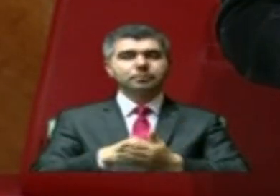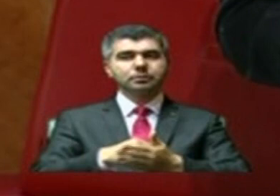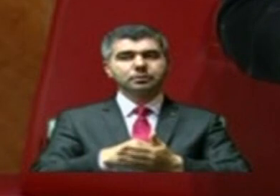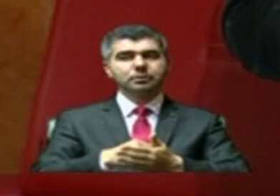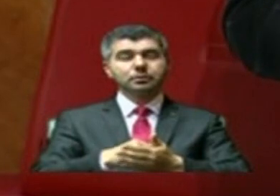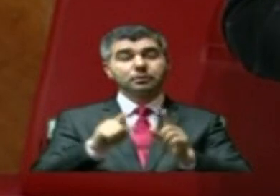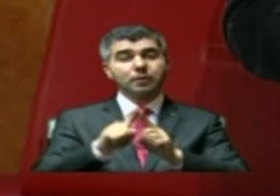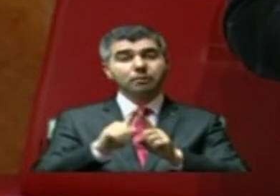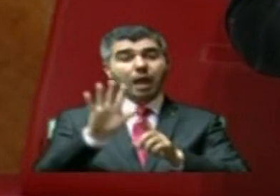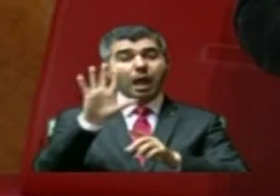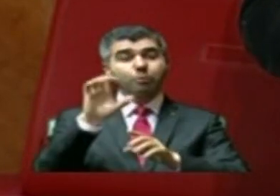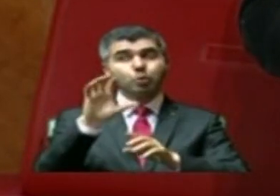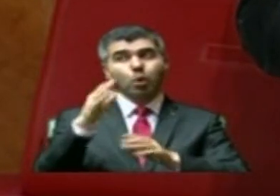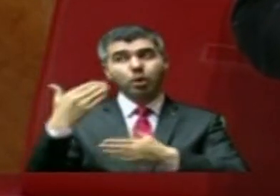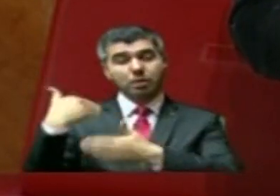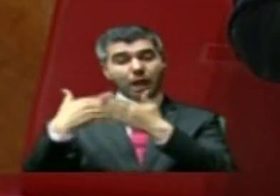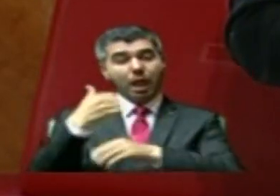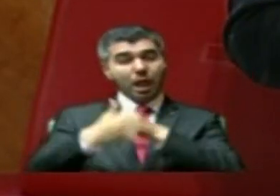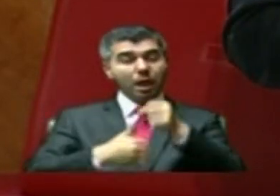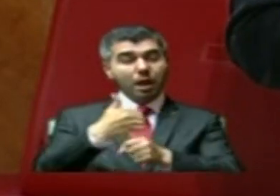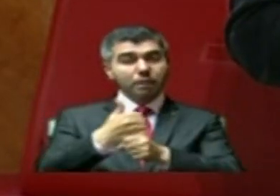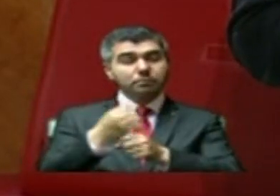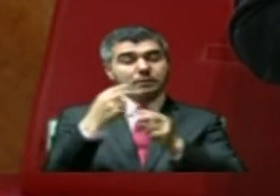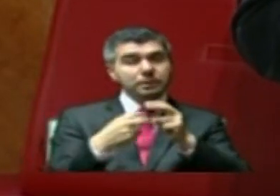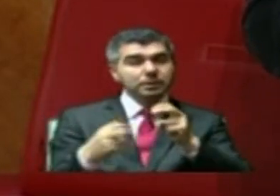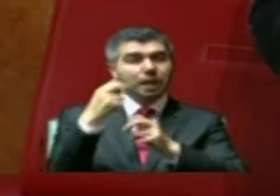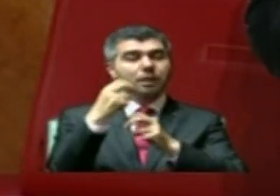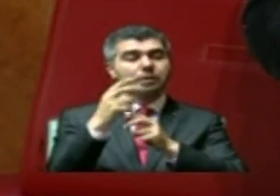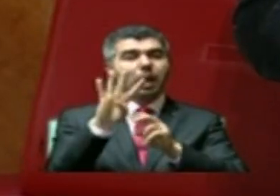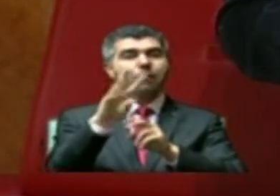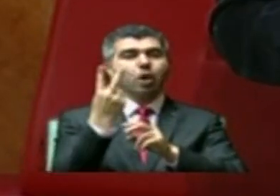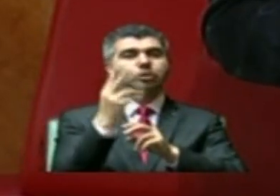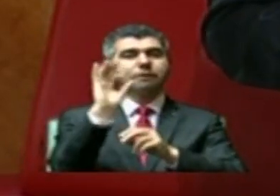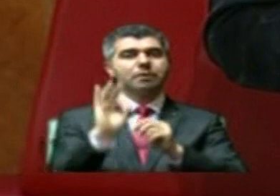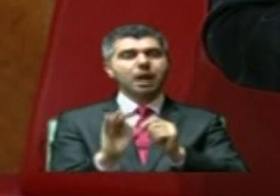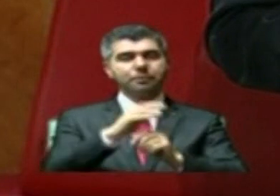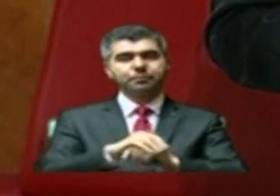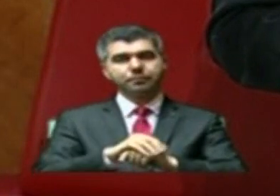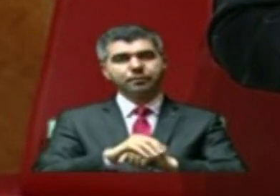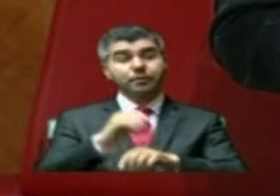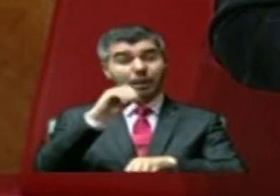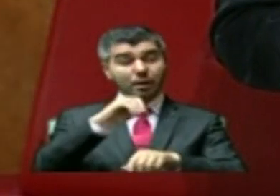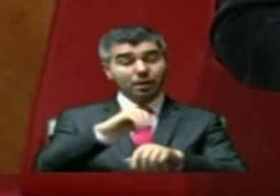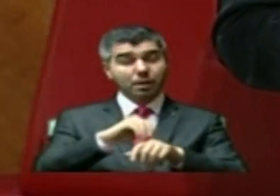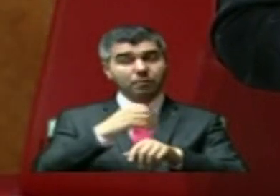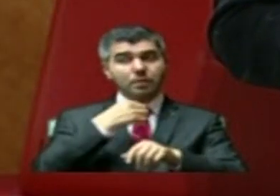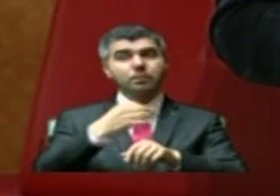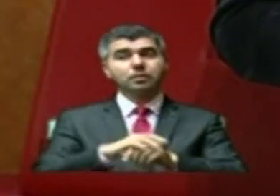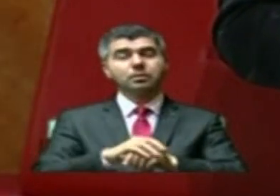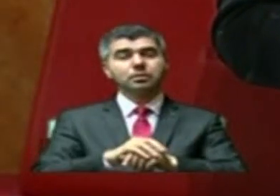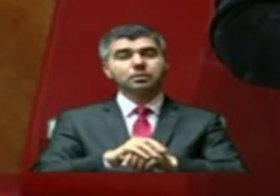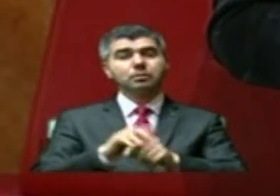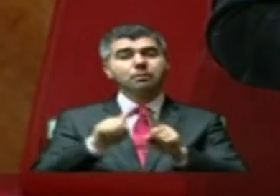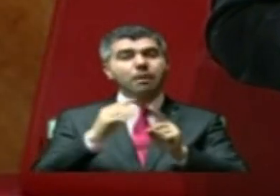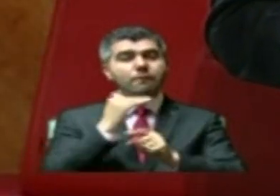العام خمسة أشهر الأولى ارتفاع ديال 24%. خدينا المؤشر ديال مخطط